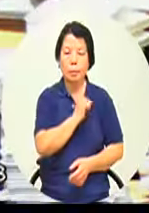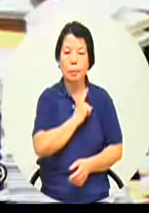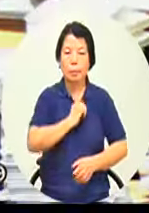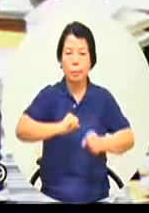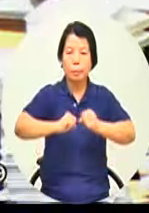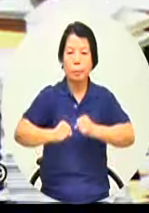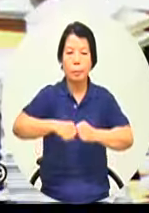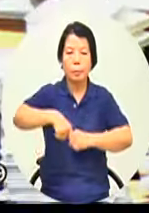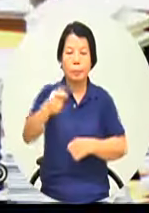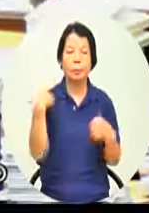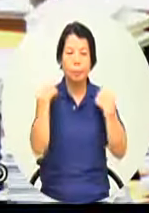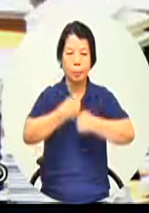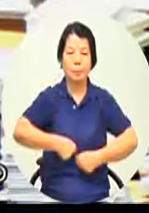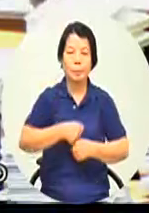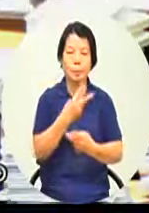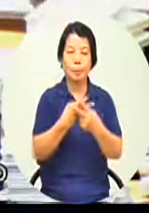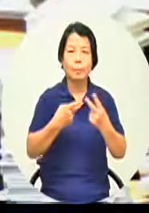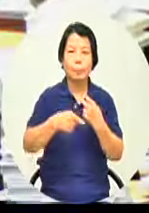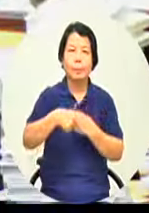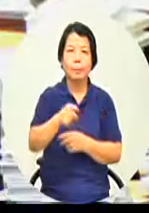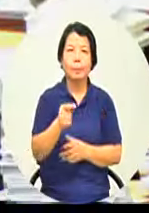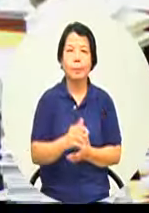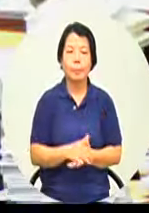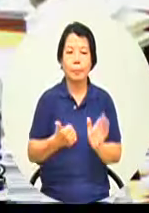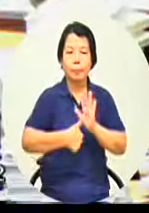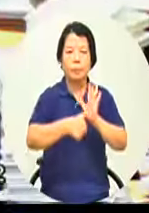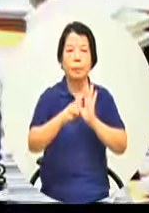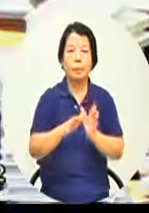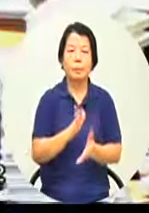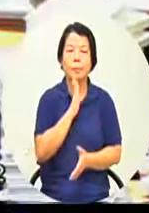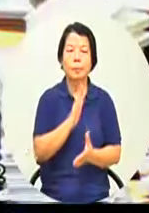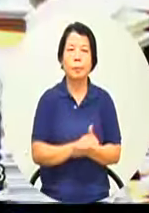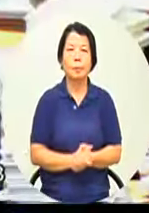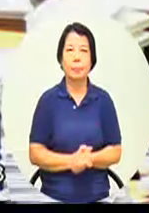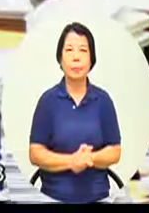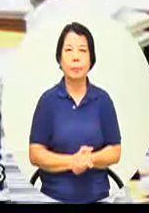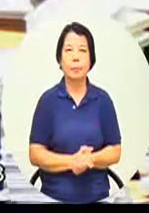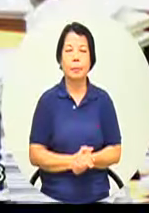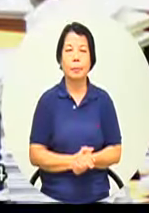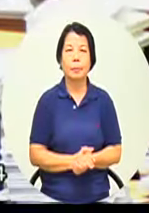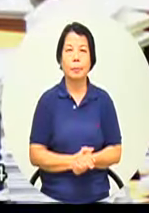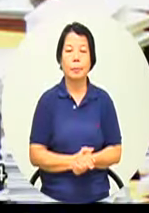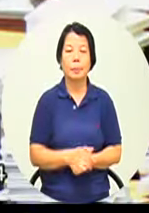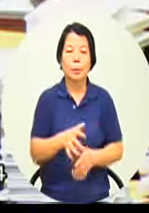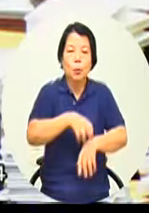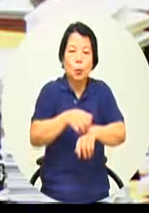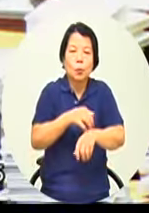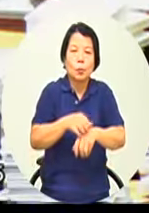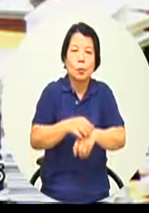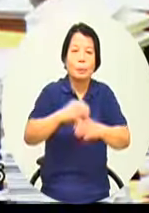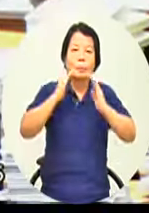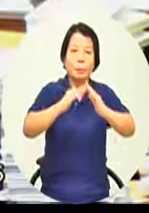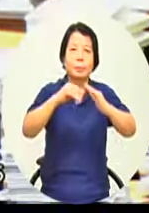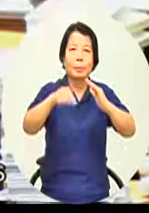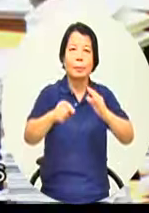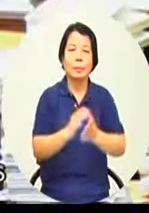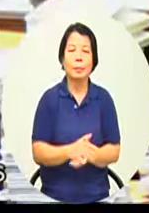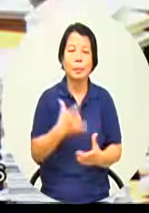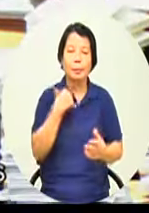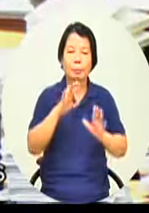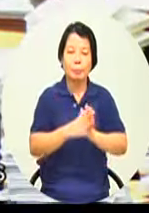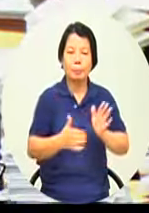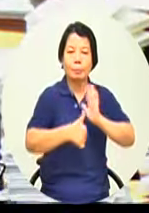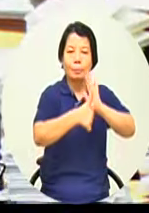就是背包客，他是很有名的哦，他叫 Monkey Mountain 哦。那其实它是一个享誉国内外